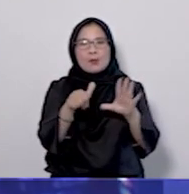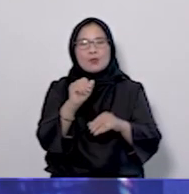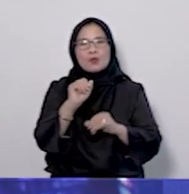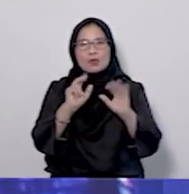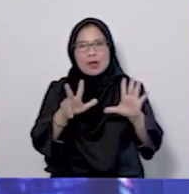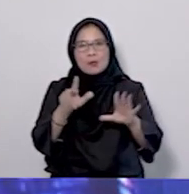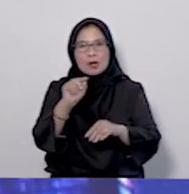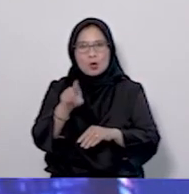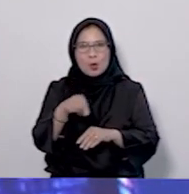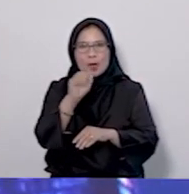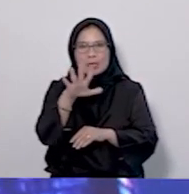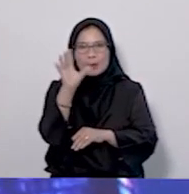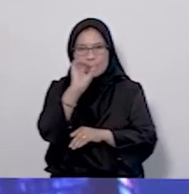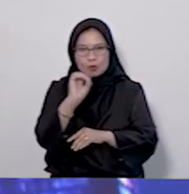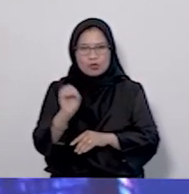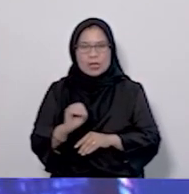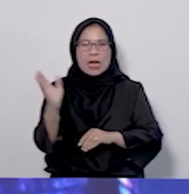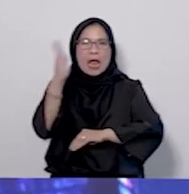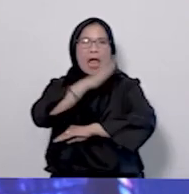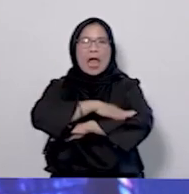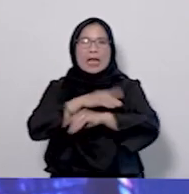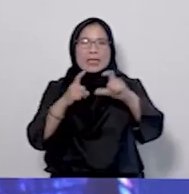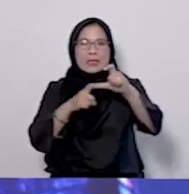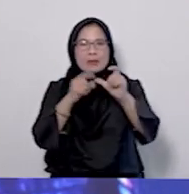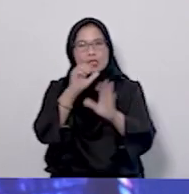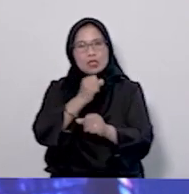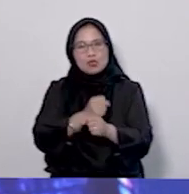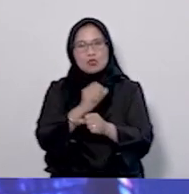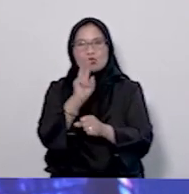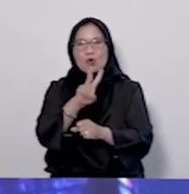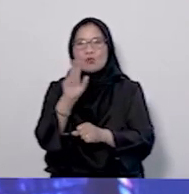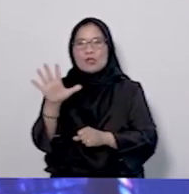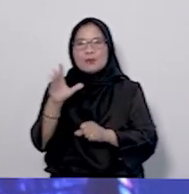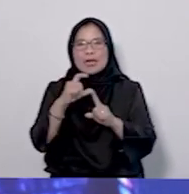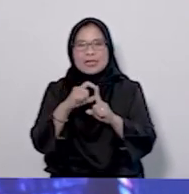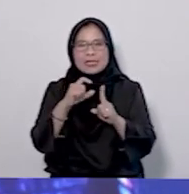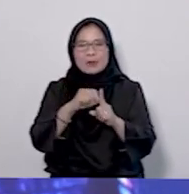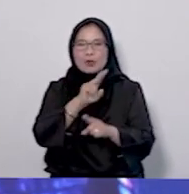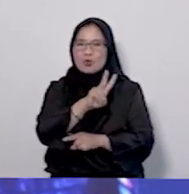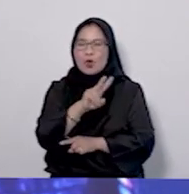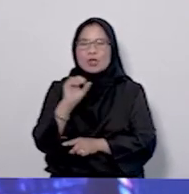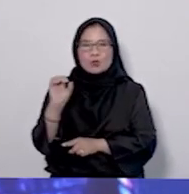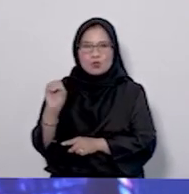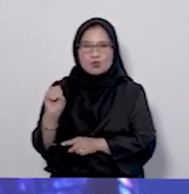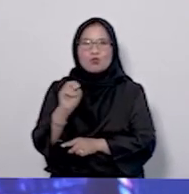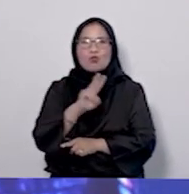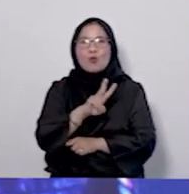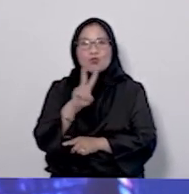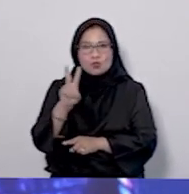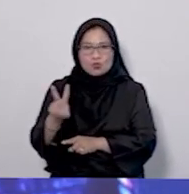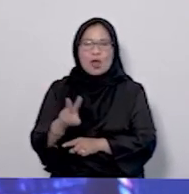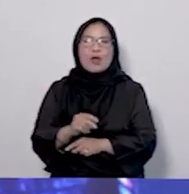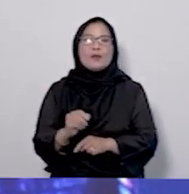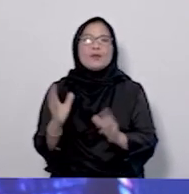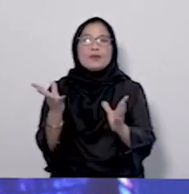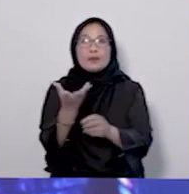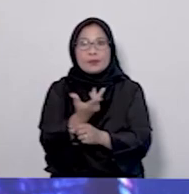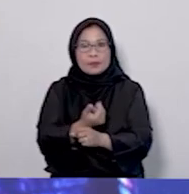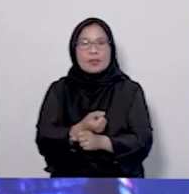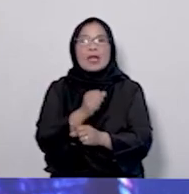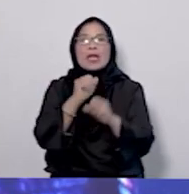68,5% yaitu pada hari Minggu 25 Desember 2022 sebanyak